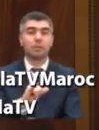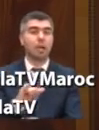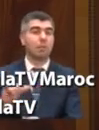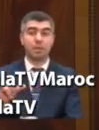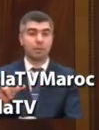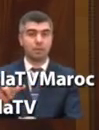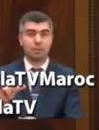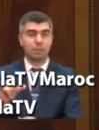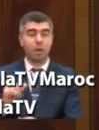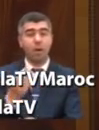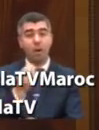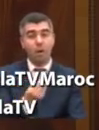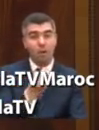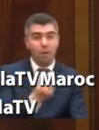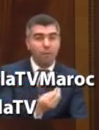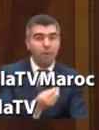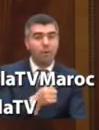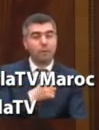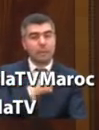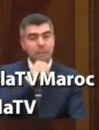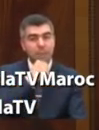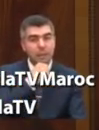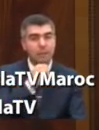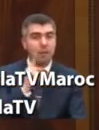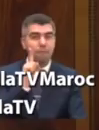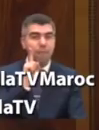المختلفة من أطفال وشيوخ ونساء